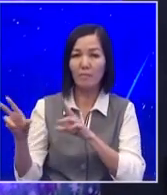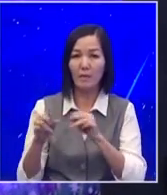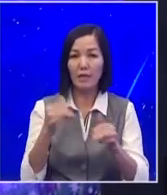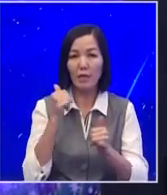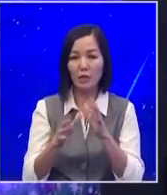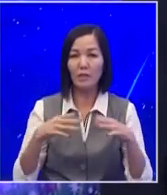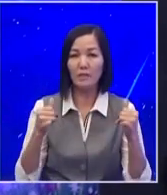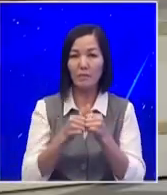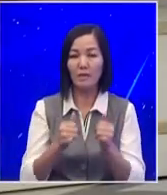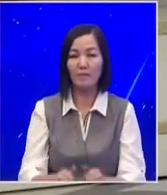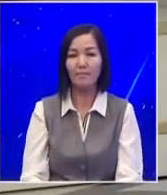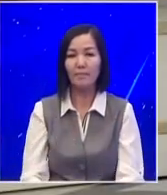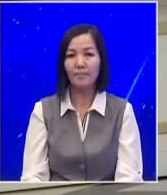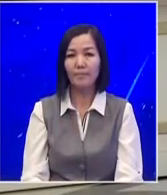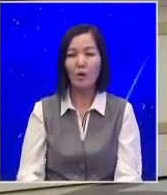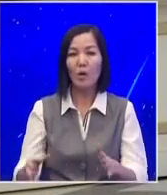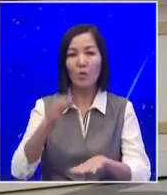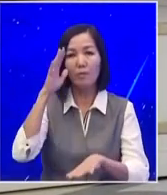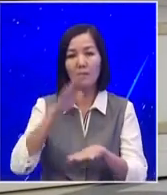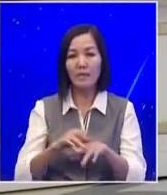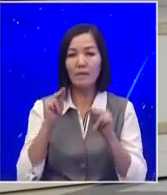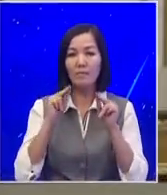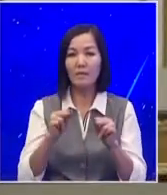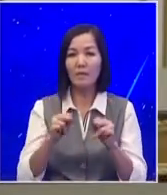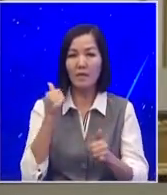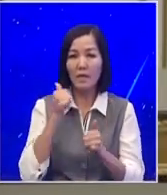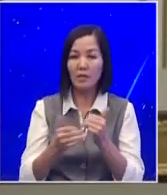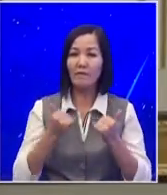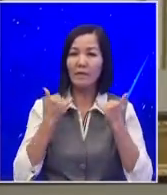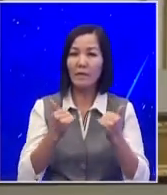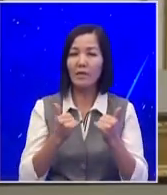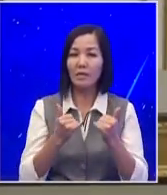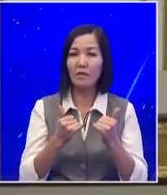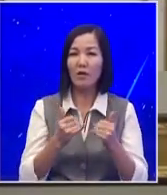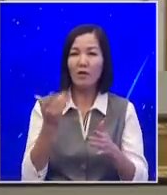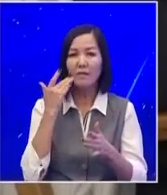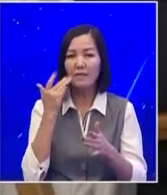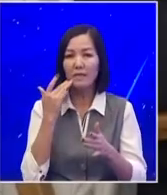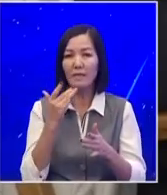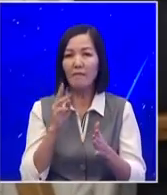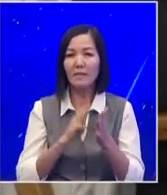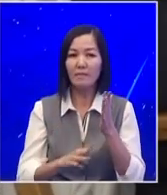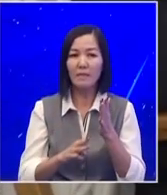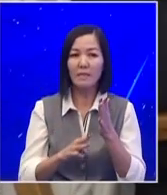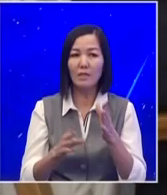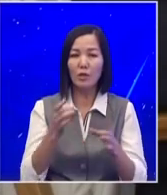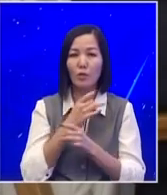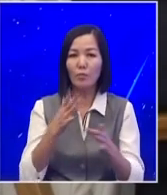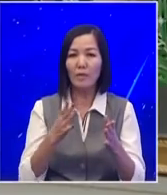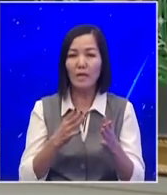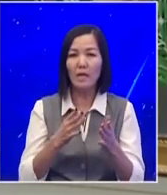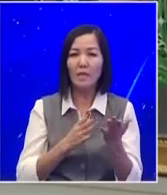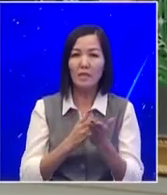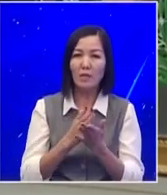каждой семье. Амандык Баталов искренне дорожит каждым, а потому незамеченным не остался 80-летний юбилей заслуженного